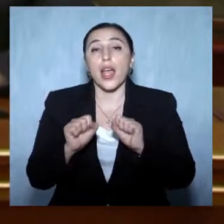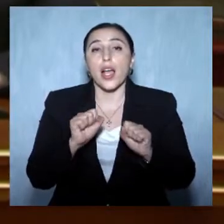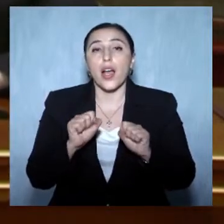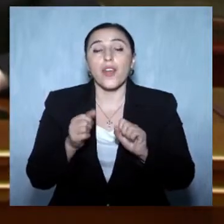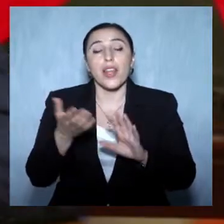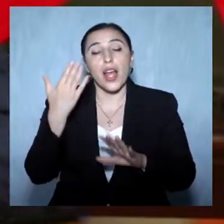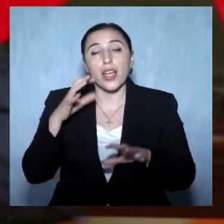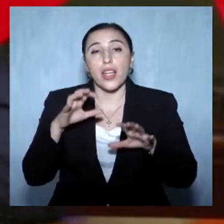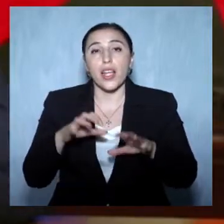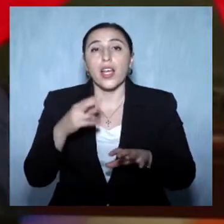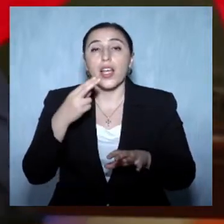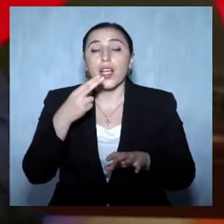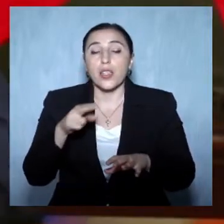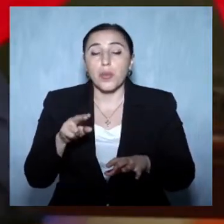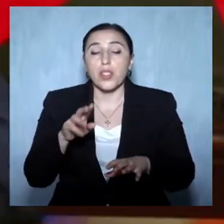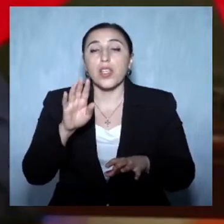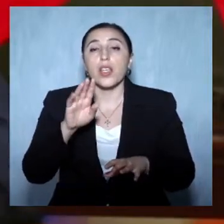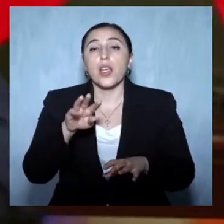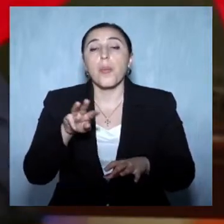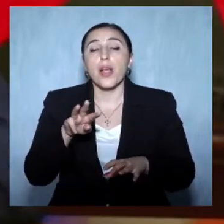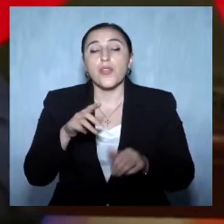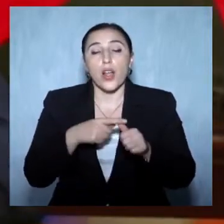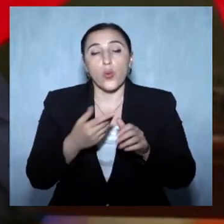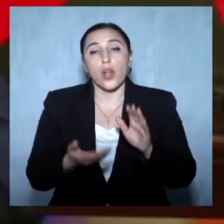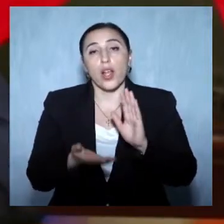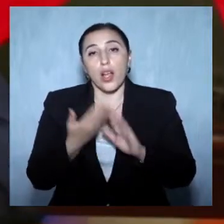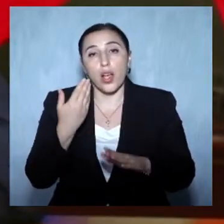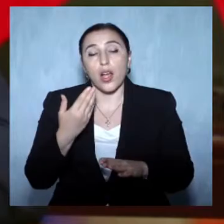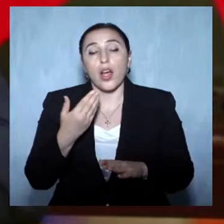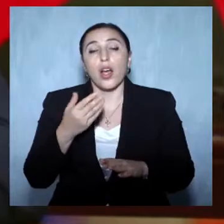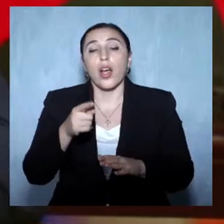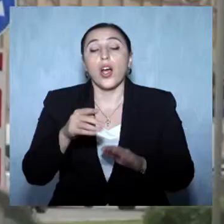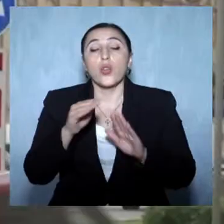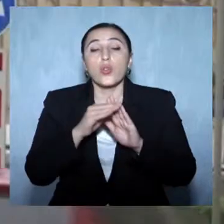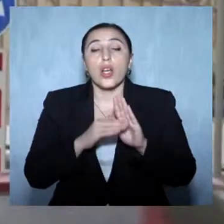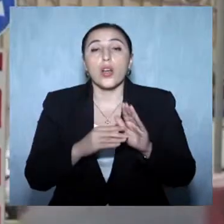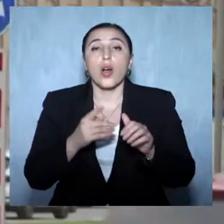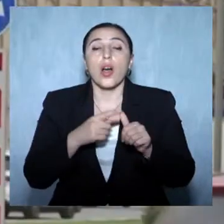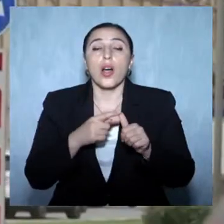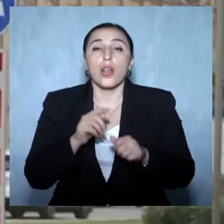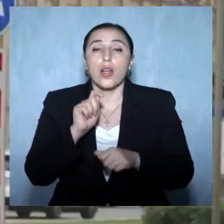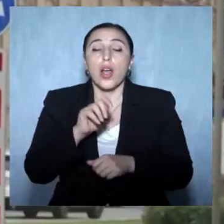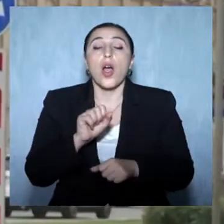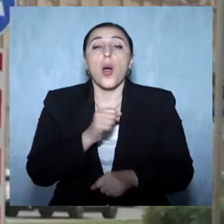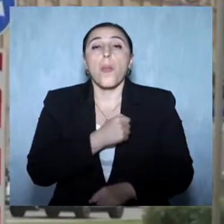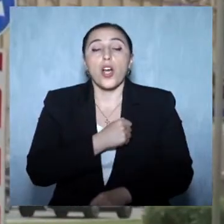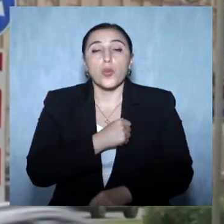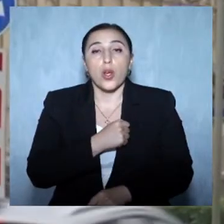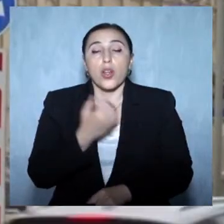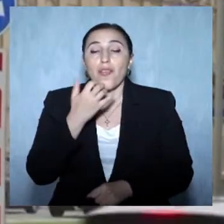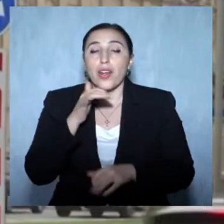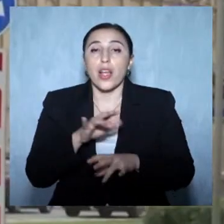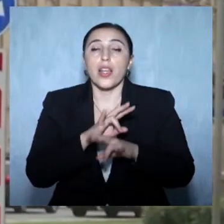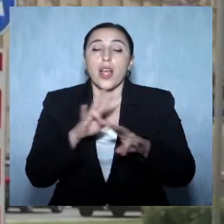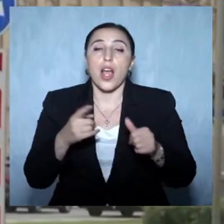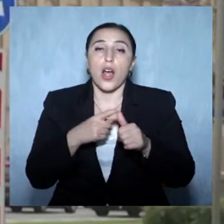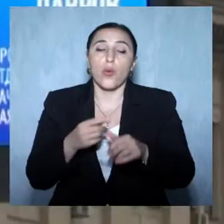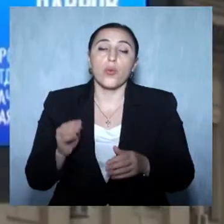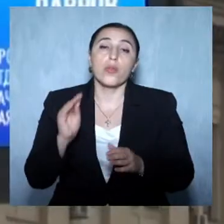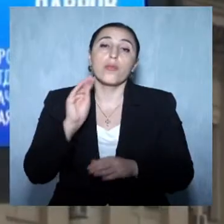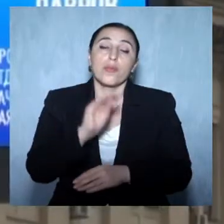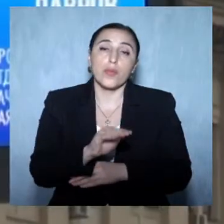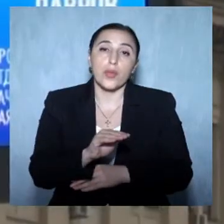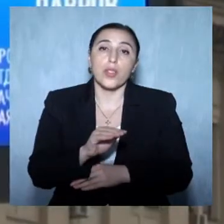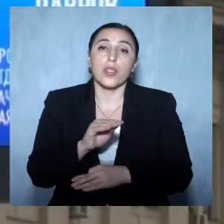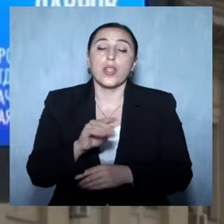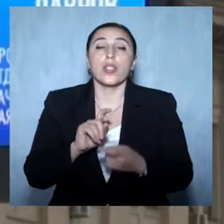նախկին նախակադ Միտրի մետվեզիվի անունը։ Բոխարենը եզիներասիացուցակը գլխավորել են պաշպանության եվ արտակին գործերի նախարարները։ Այդ